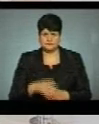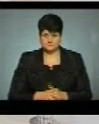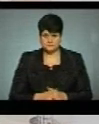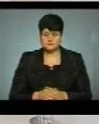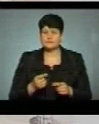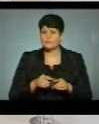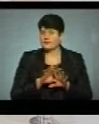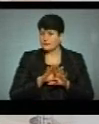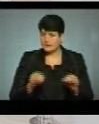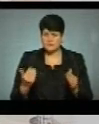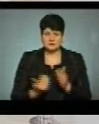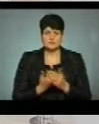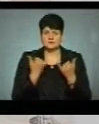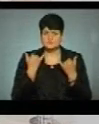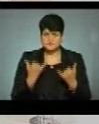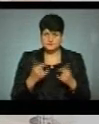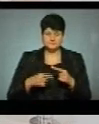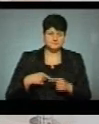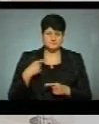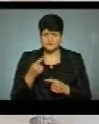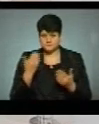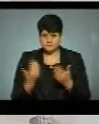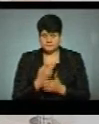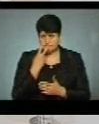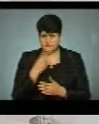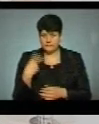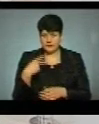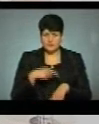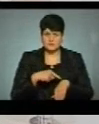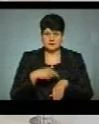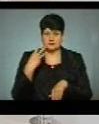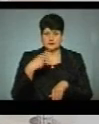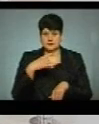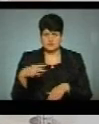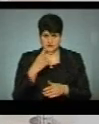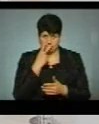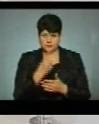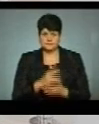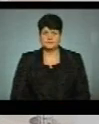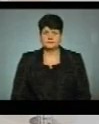І це всі новини на цю пору. Наступний інформаційний випуск дивіться о 20:30. Побачимось.